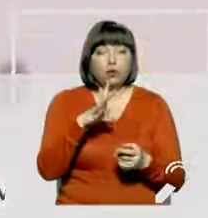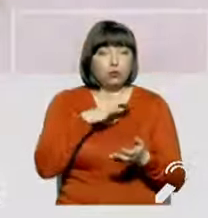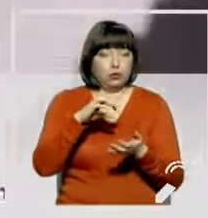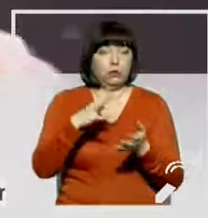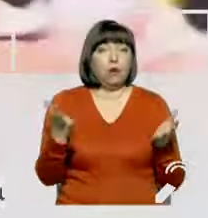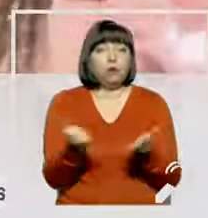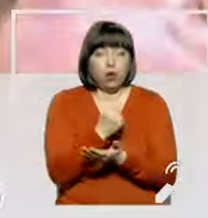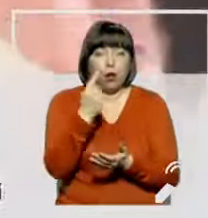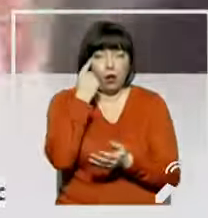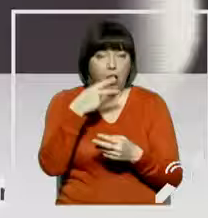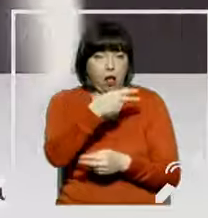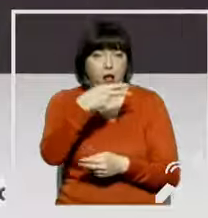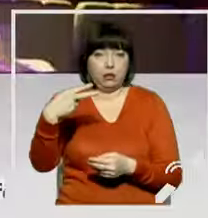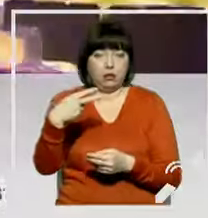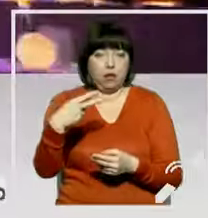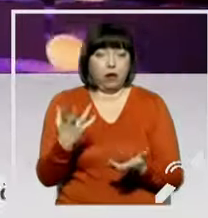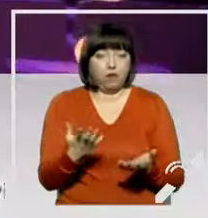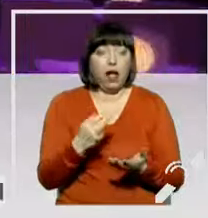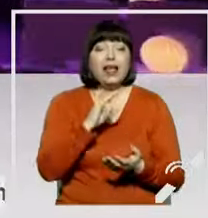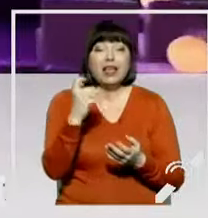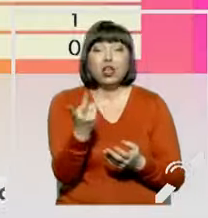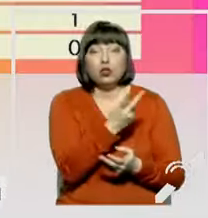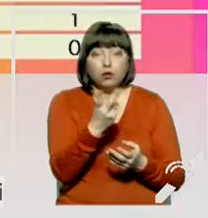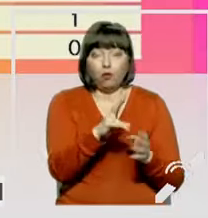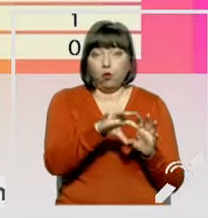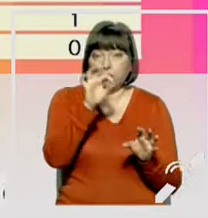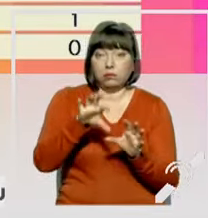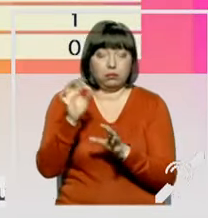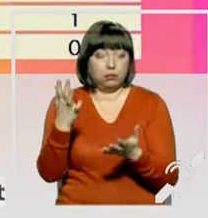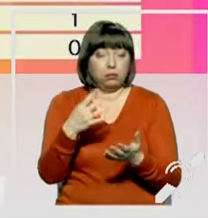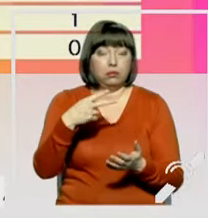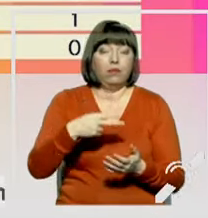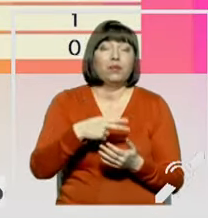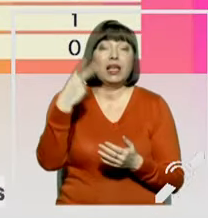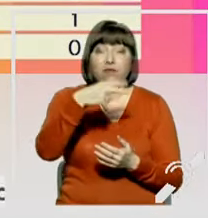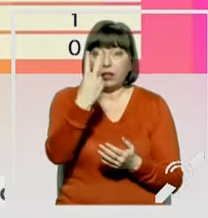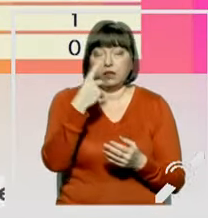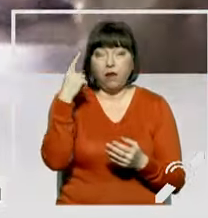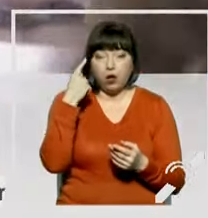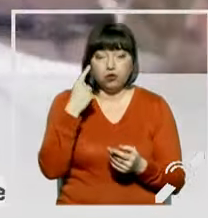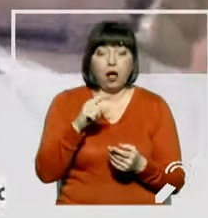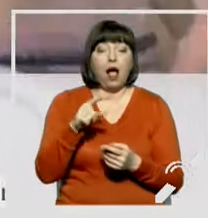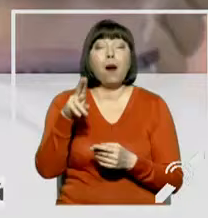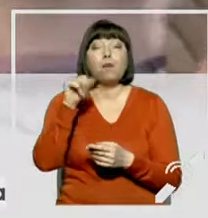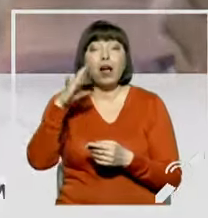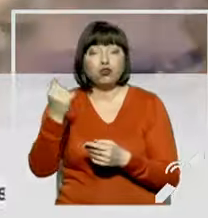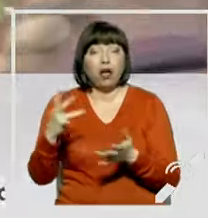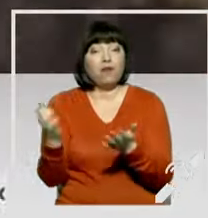înregistrat egalitate de puncte la general între cele două finaliste, 22. Valeria Pașa a învins la votul publicului